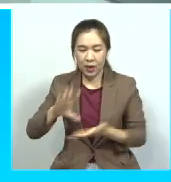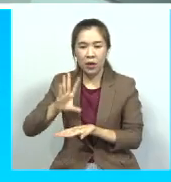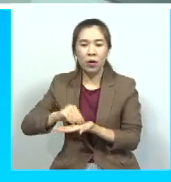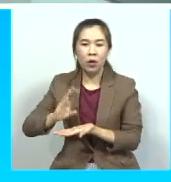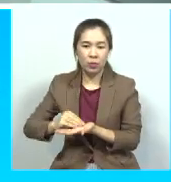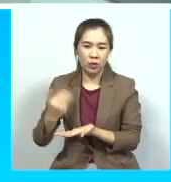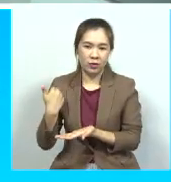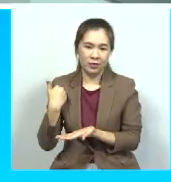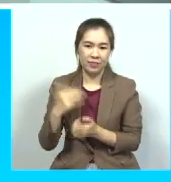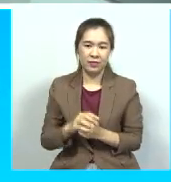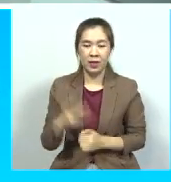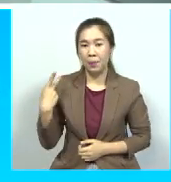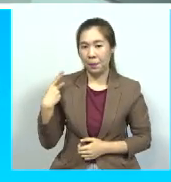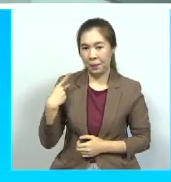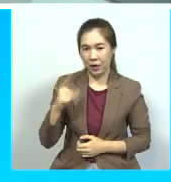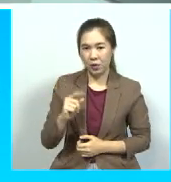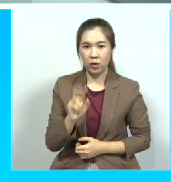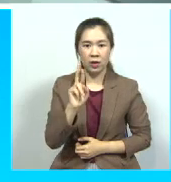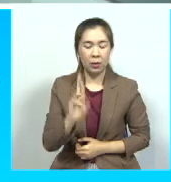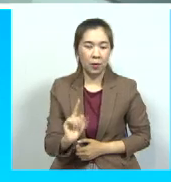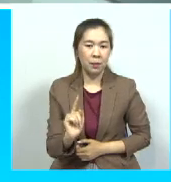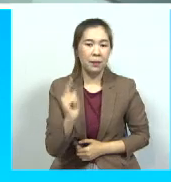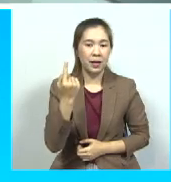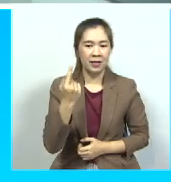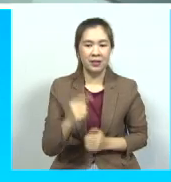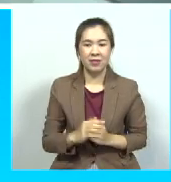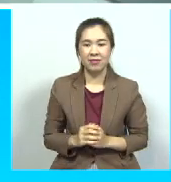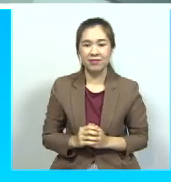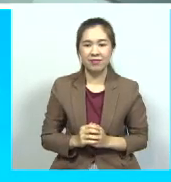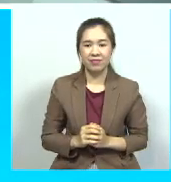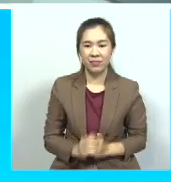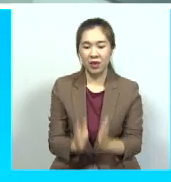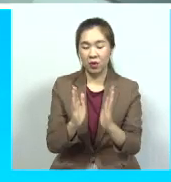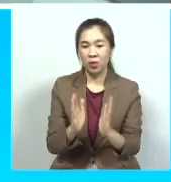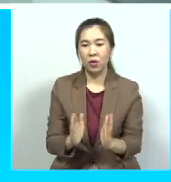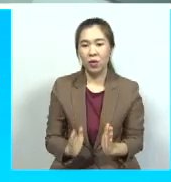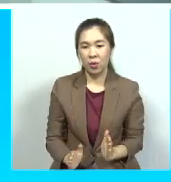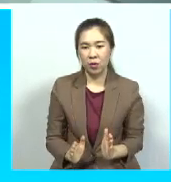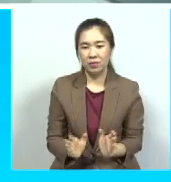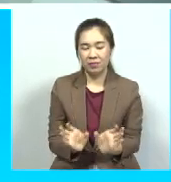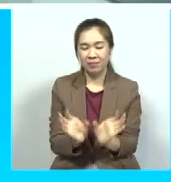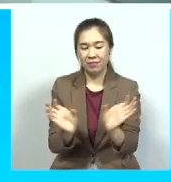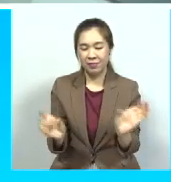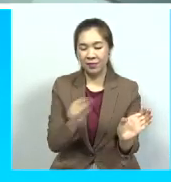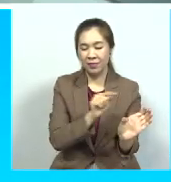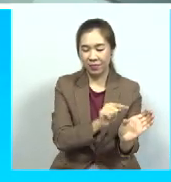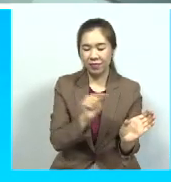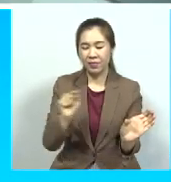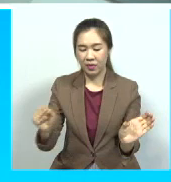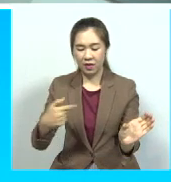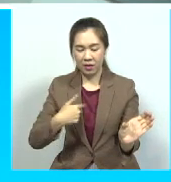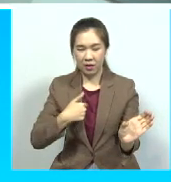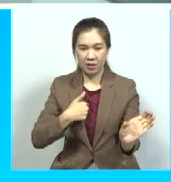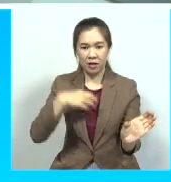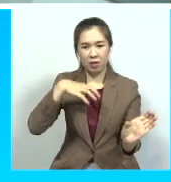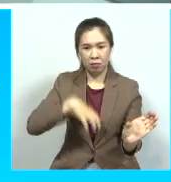ชน์ของระบบใหม่เนี่ยนะครับอีกหน่อยเนี่ยคู่ค้าทั้ง2ฝ่ายเนี่ยนะครับรวมทั้งกรมเนี่ยนะครับก็ไม่ต้